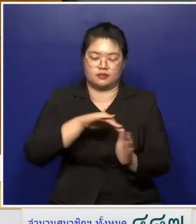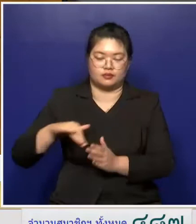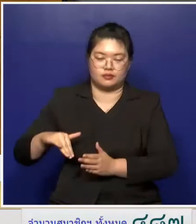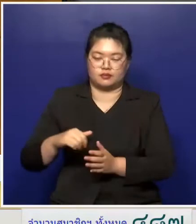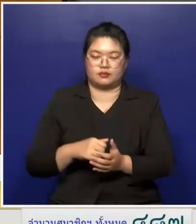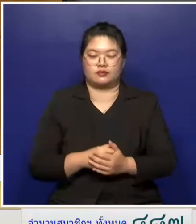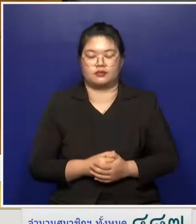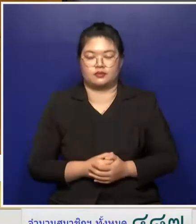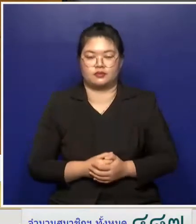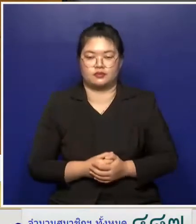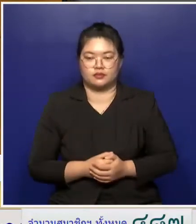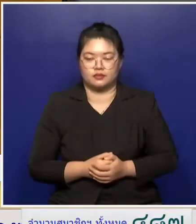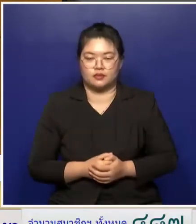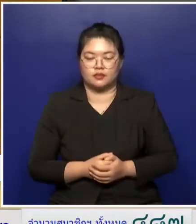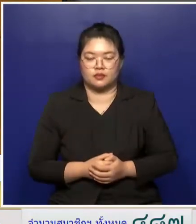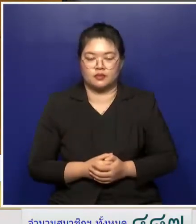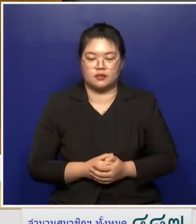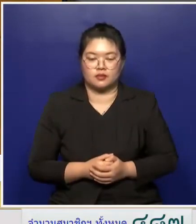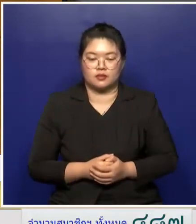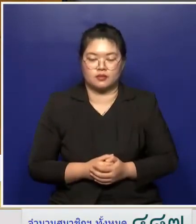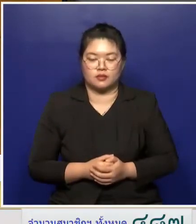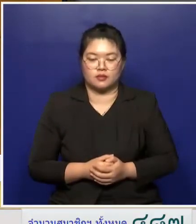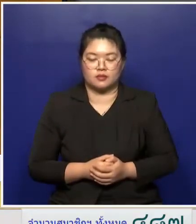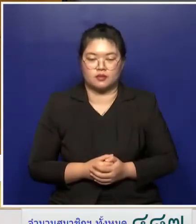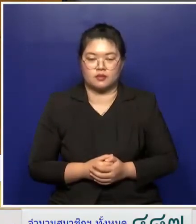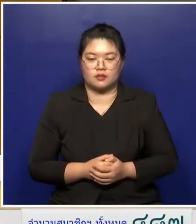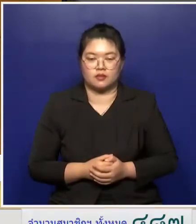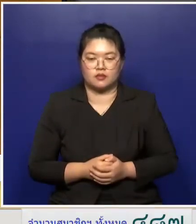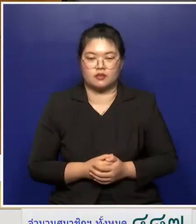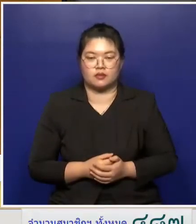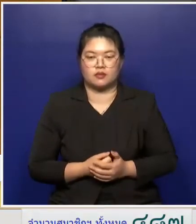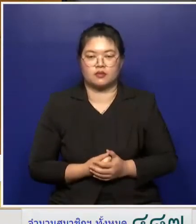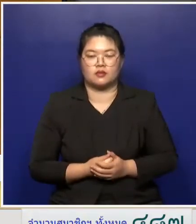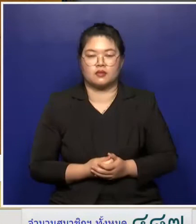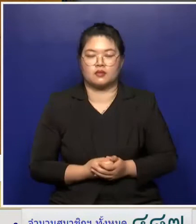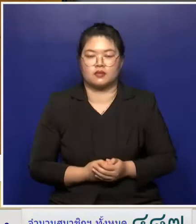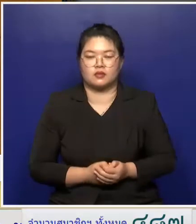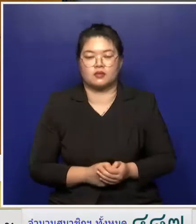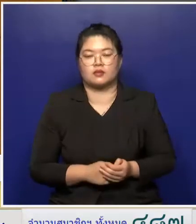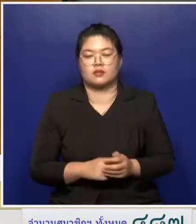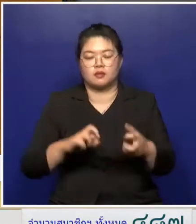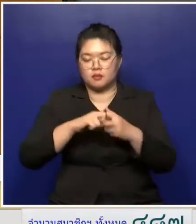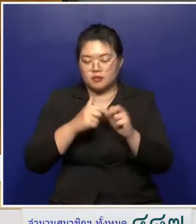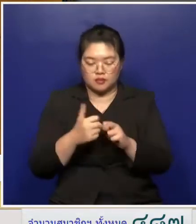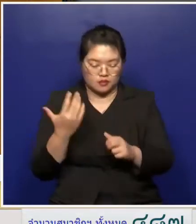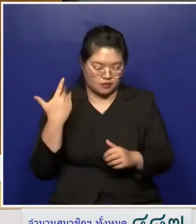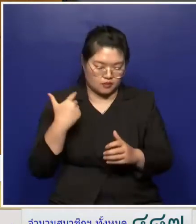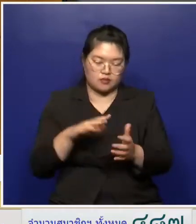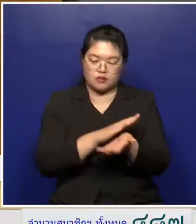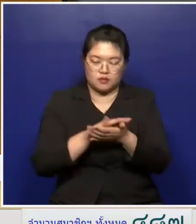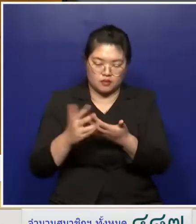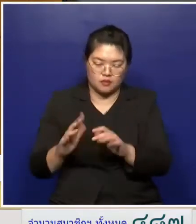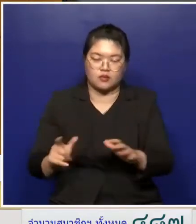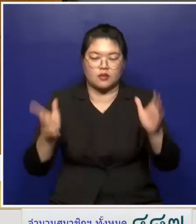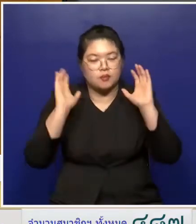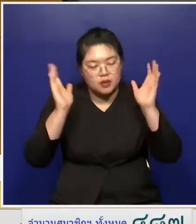นเรื่องของนอกจากคดีค้างและประมาณ tenim อย่น้อยอยู่แล้วในเรองของกปัชชต้พธในเชิง